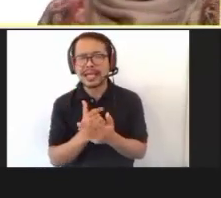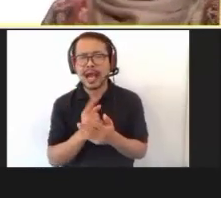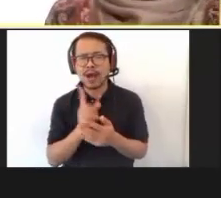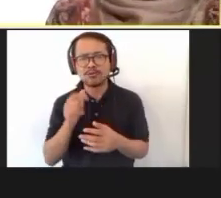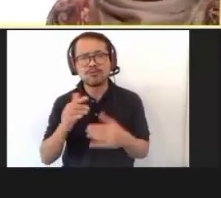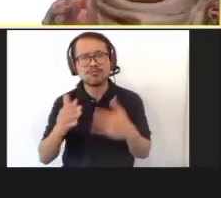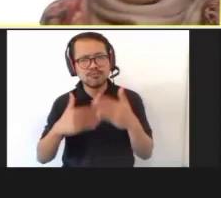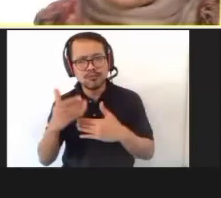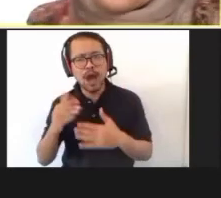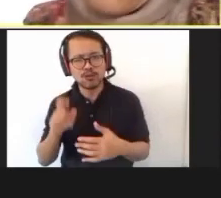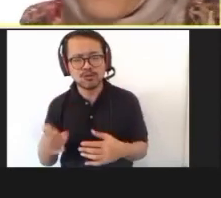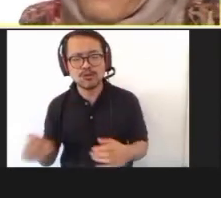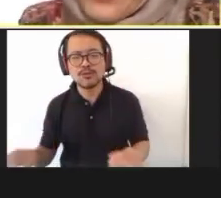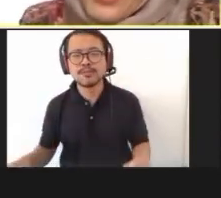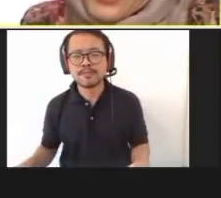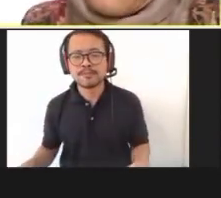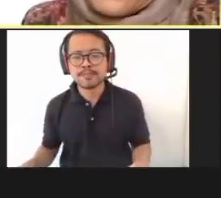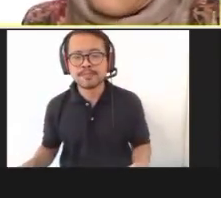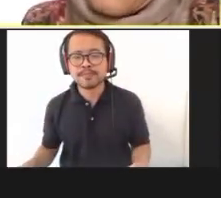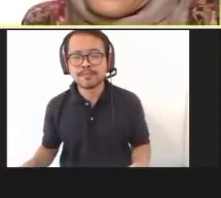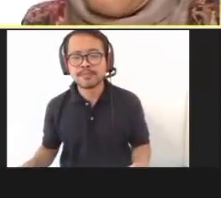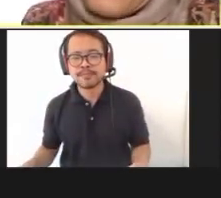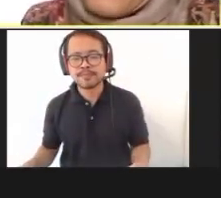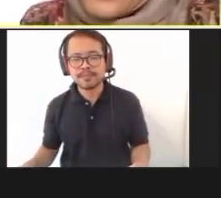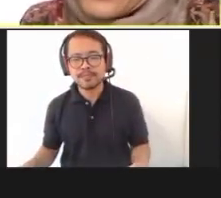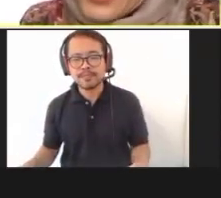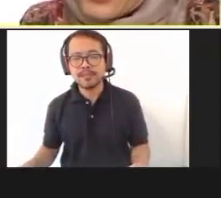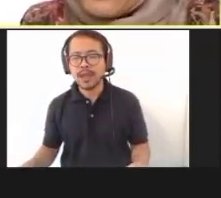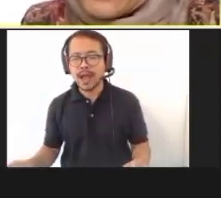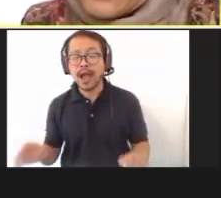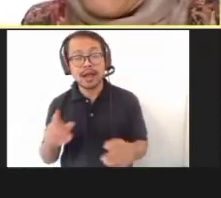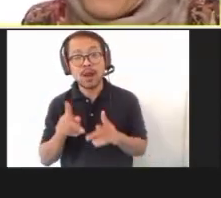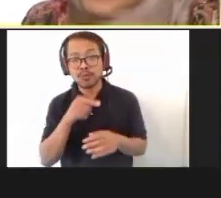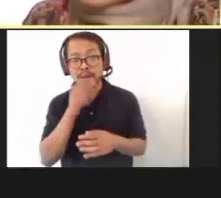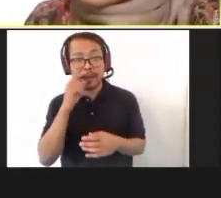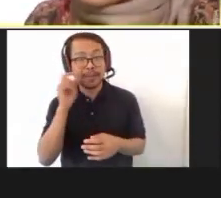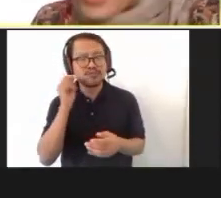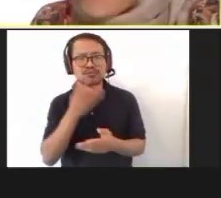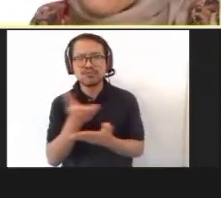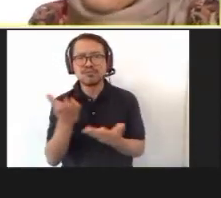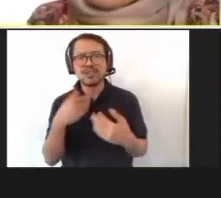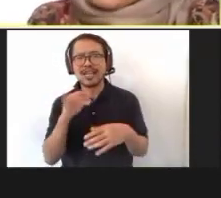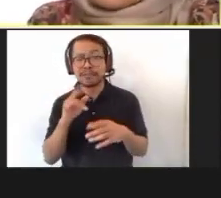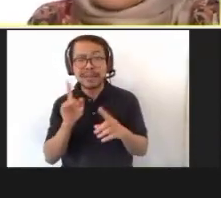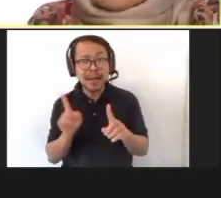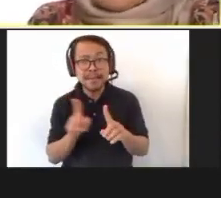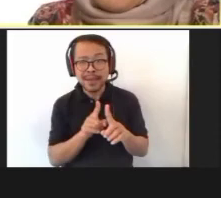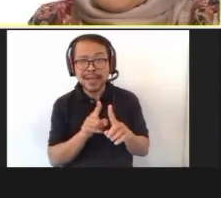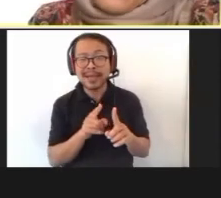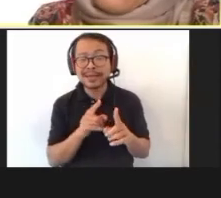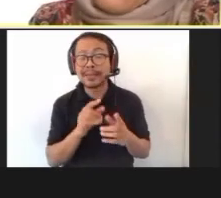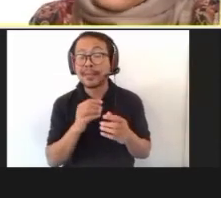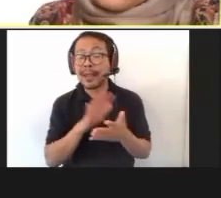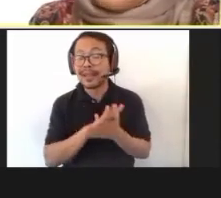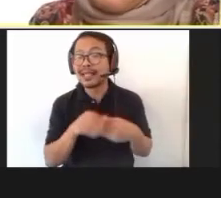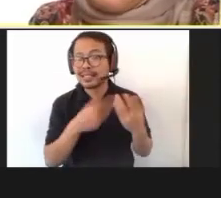penting banget para ibu bapak yang akan menjadi pendamping madrasah inklusif memperhatikan ini gitu,